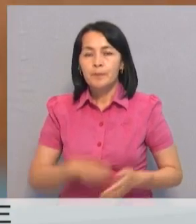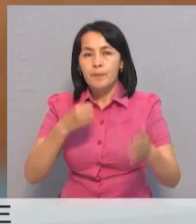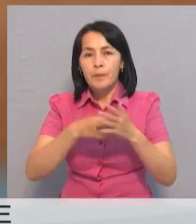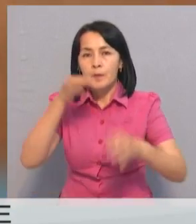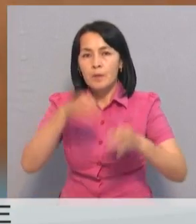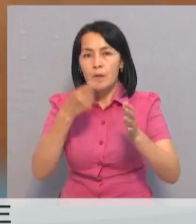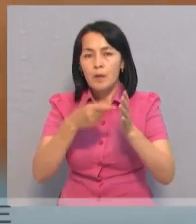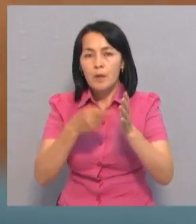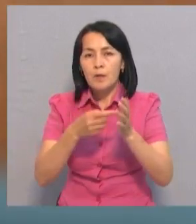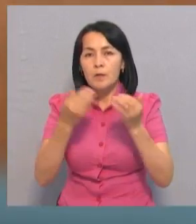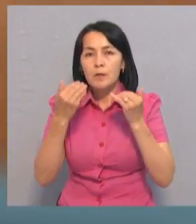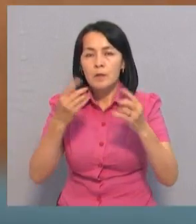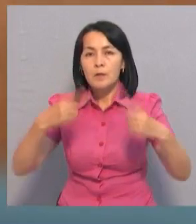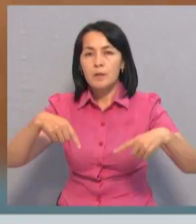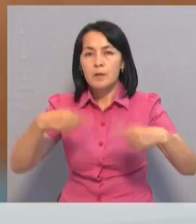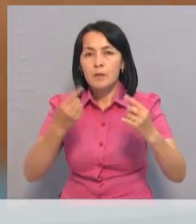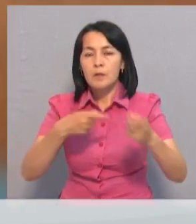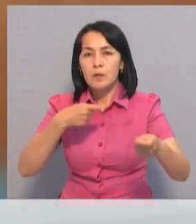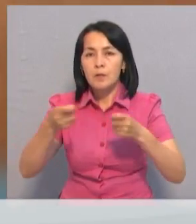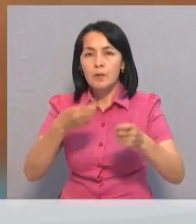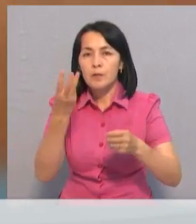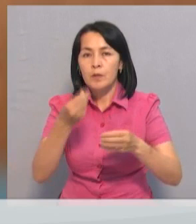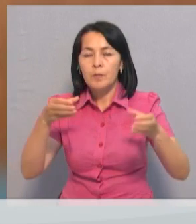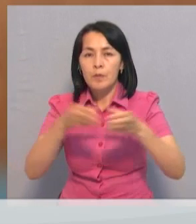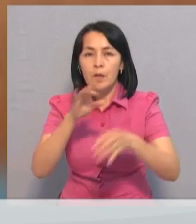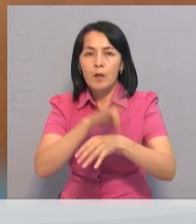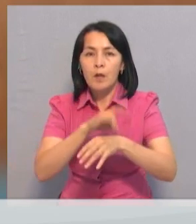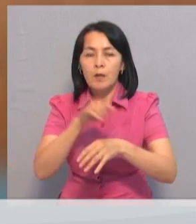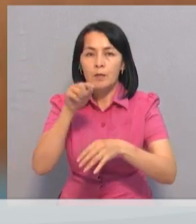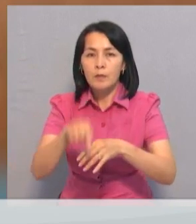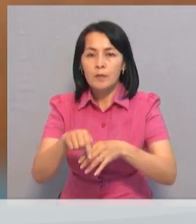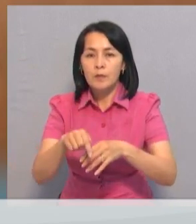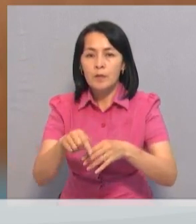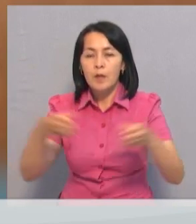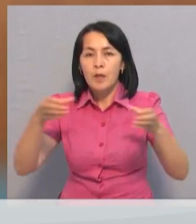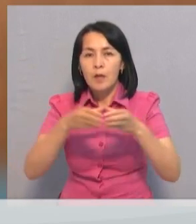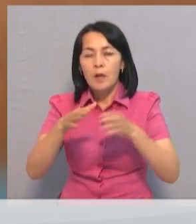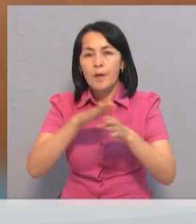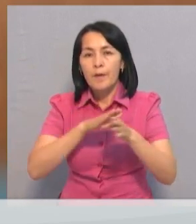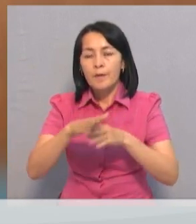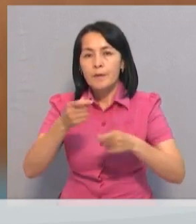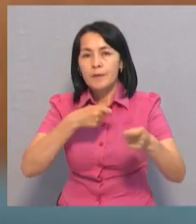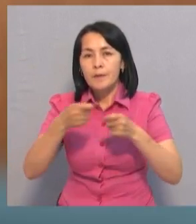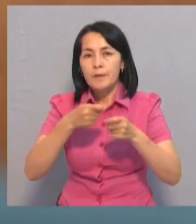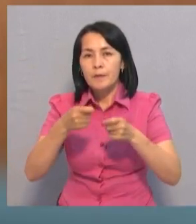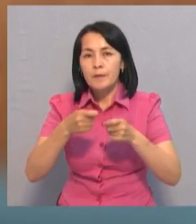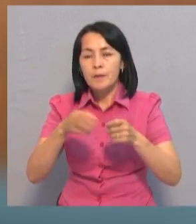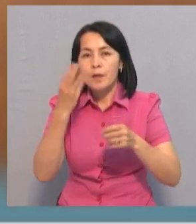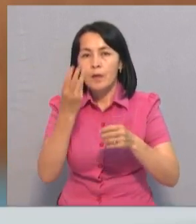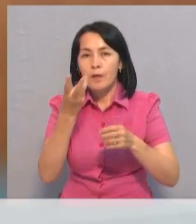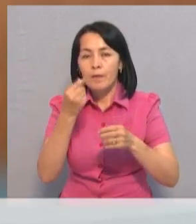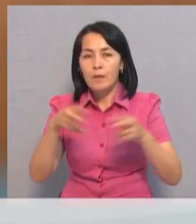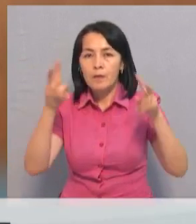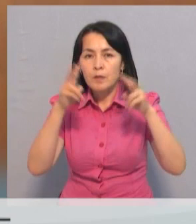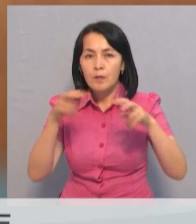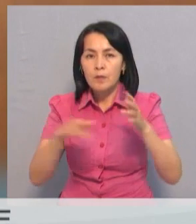Досудебное расследование по подозрению в создании и руководстве финансовой пирамидой Chia Tai Trading Group проводится департаментом агентства по финансовому